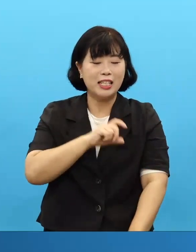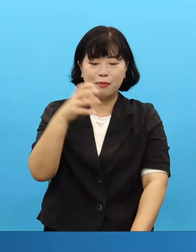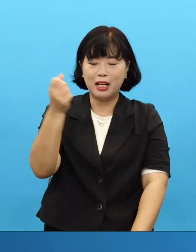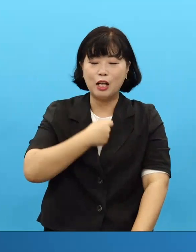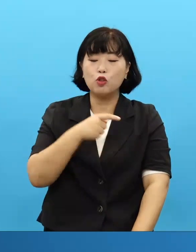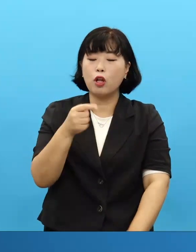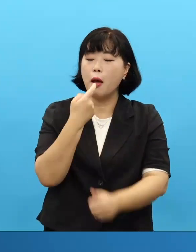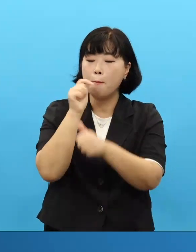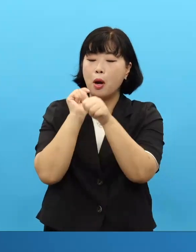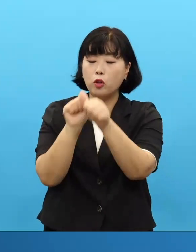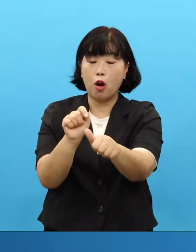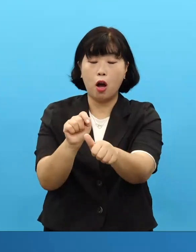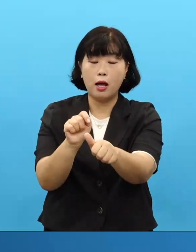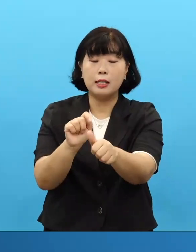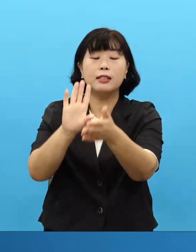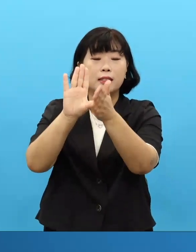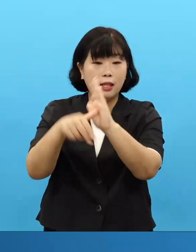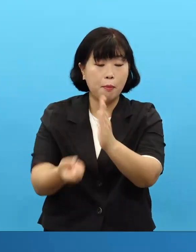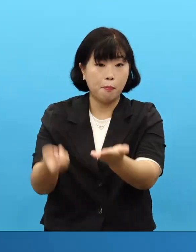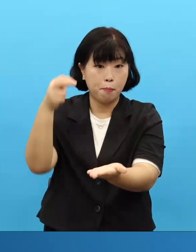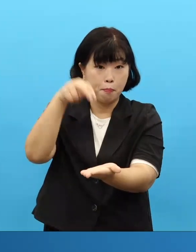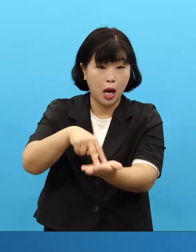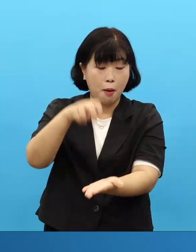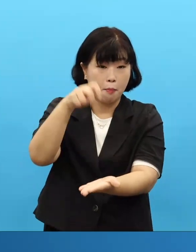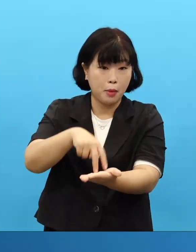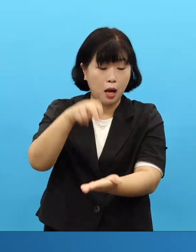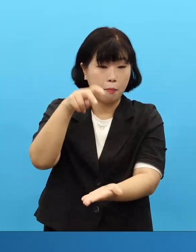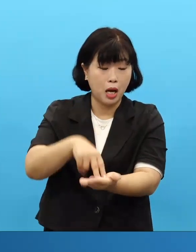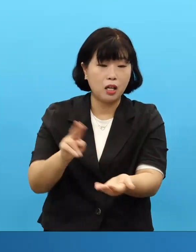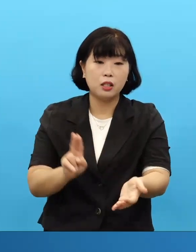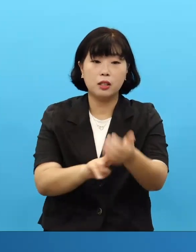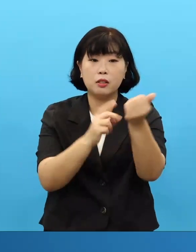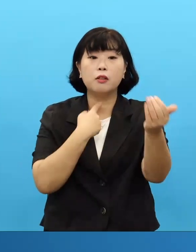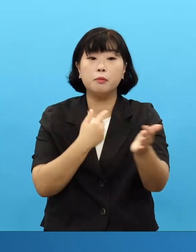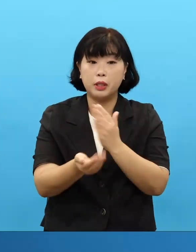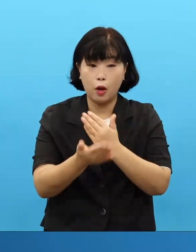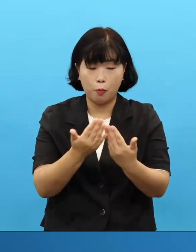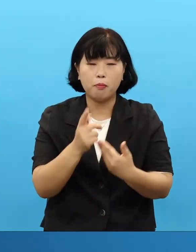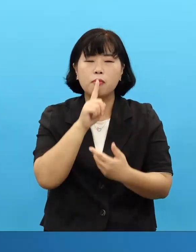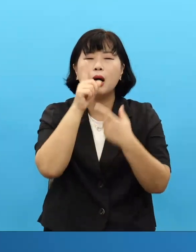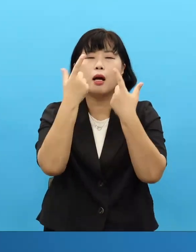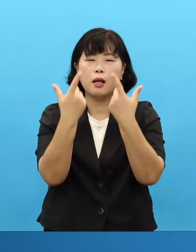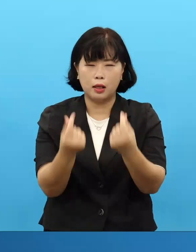it. 내용은 뭡니까? Then what is the content?